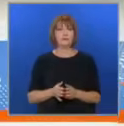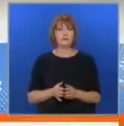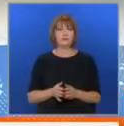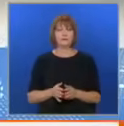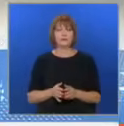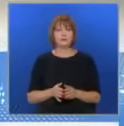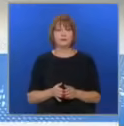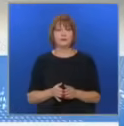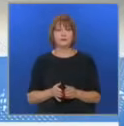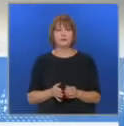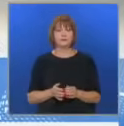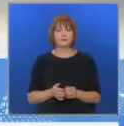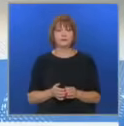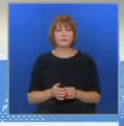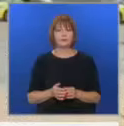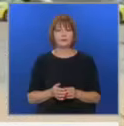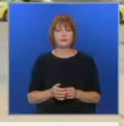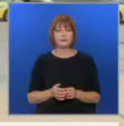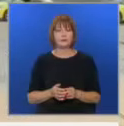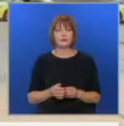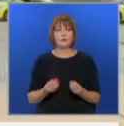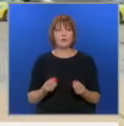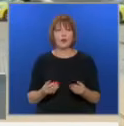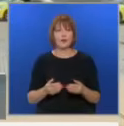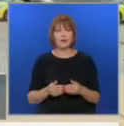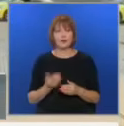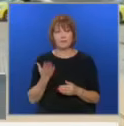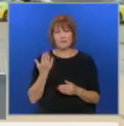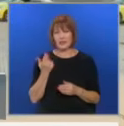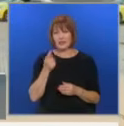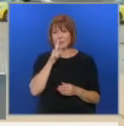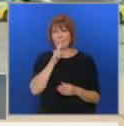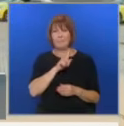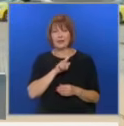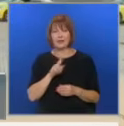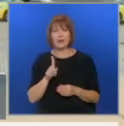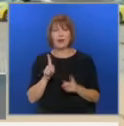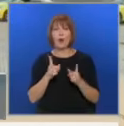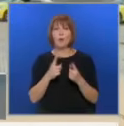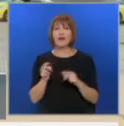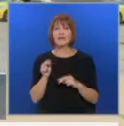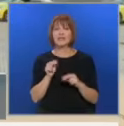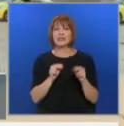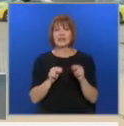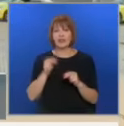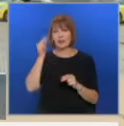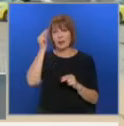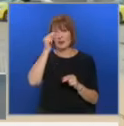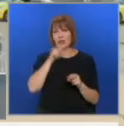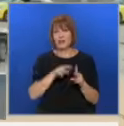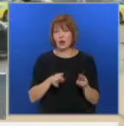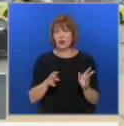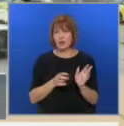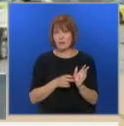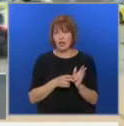Добър вечер. Преди броени минути Управителният съвет на Българската народна банка реши